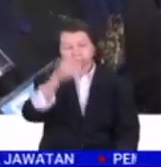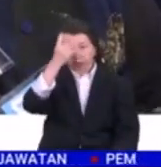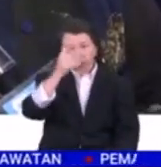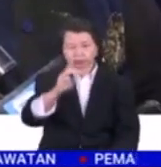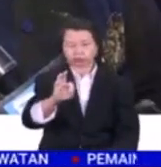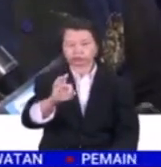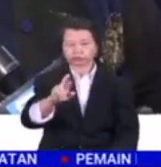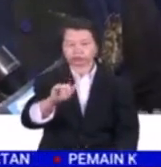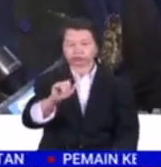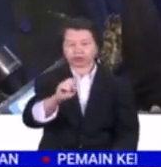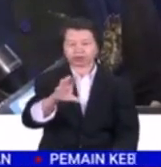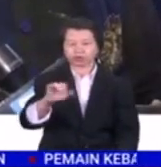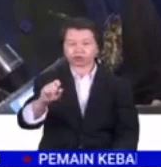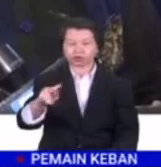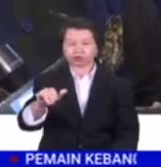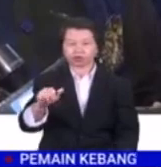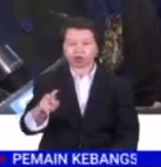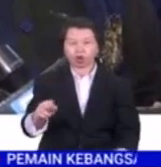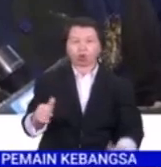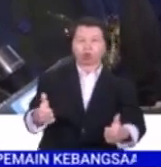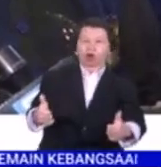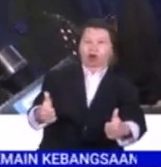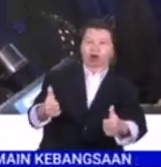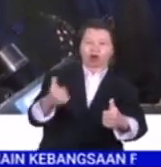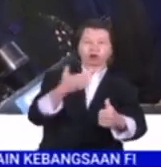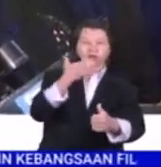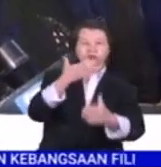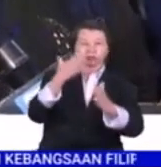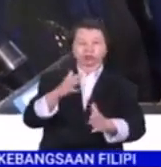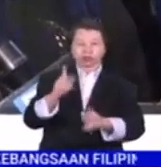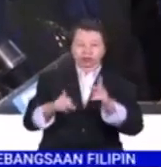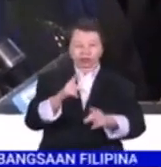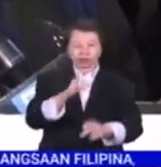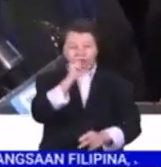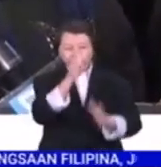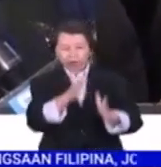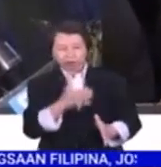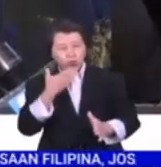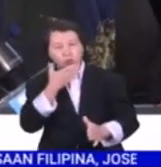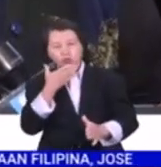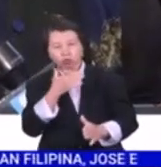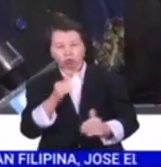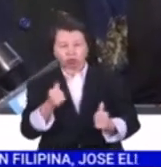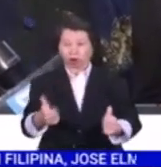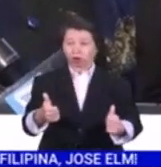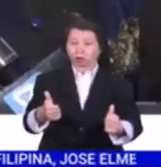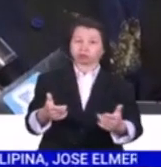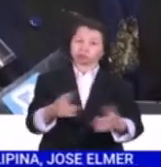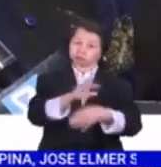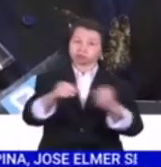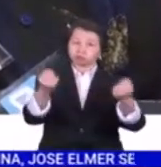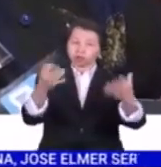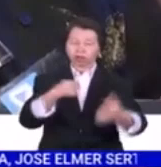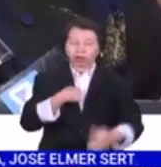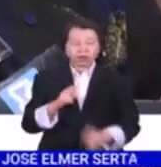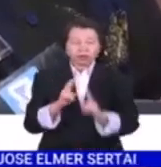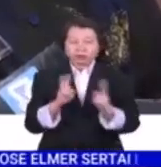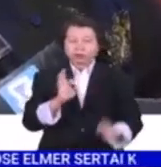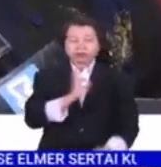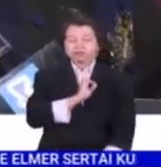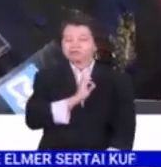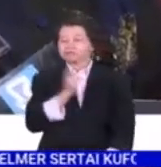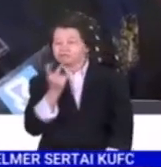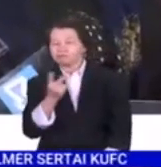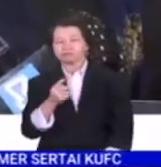Francisca Peter, rasa macam wow. And then the young talent, kan? So many of them. Jadi saya sangat-sangat teruja, saya